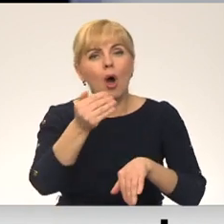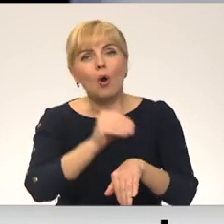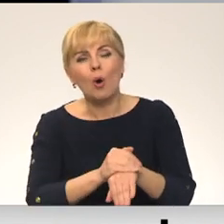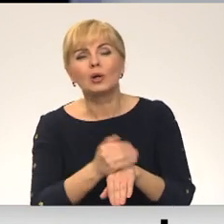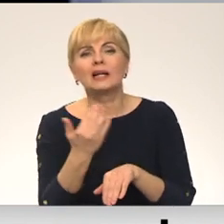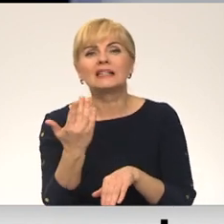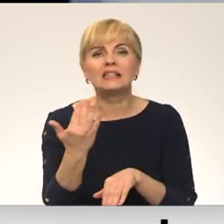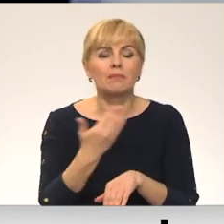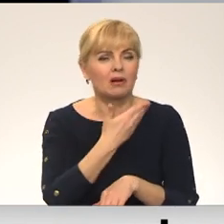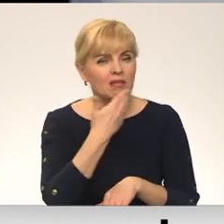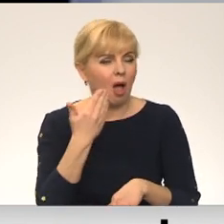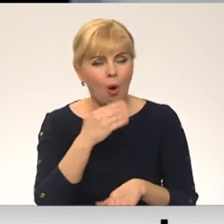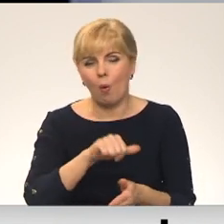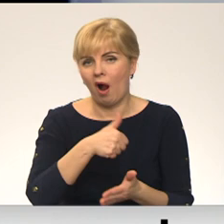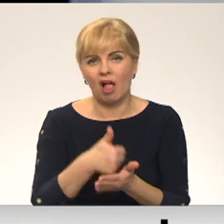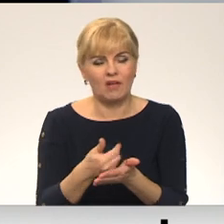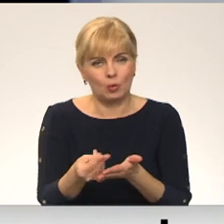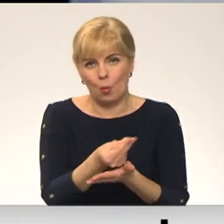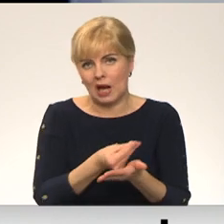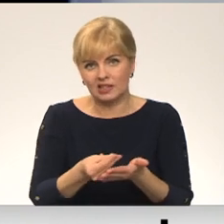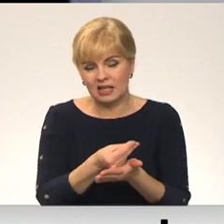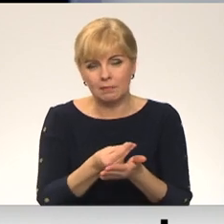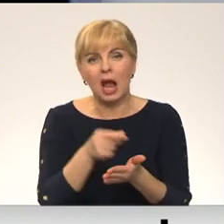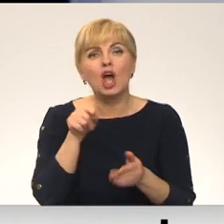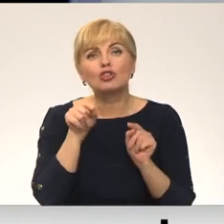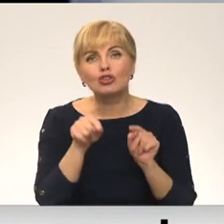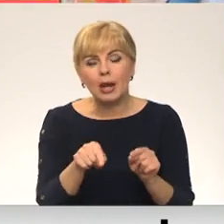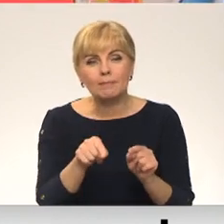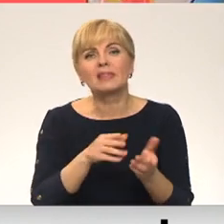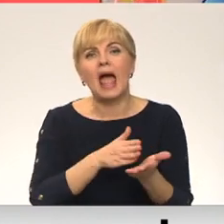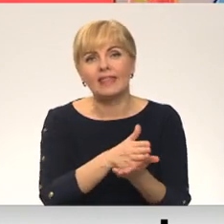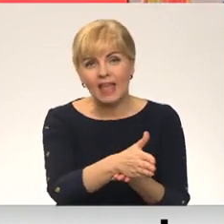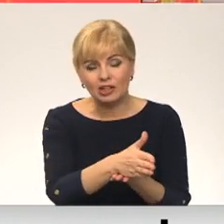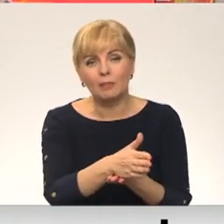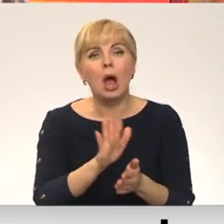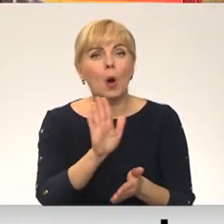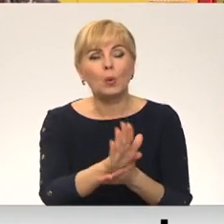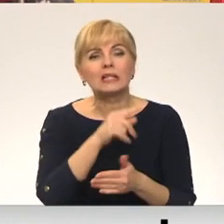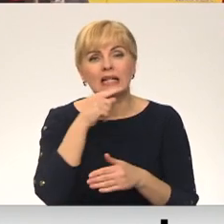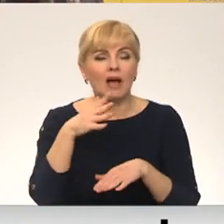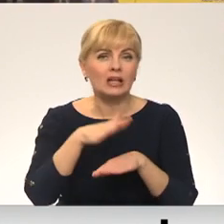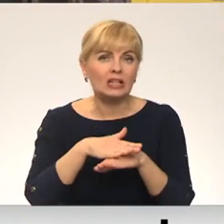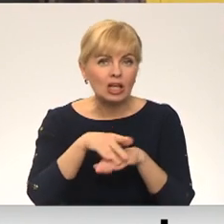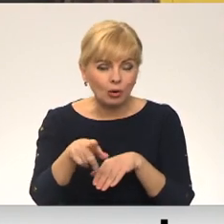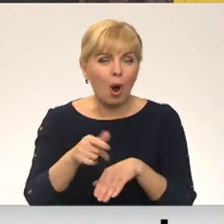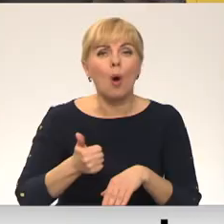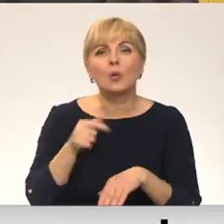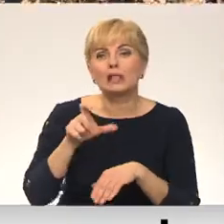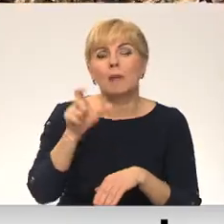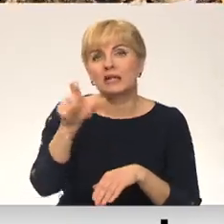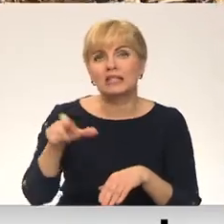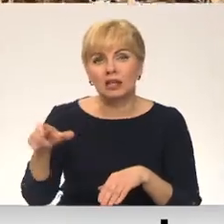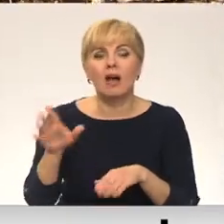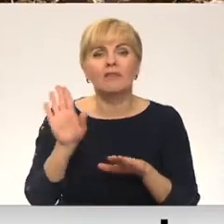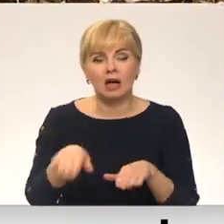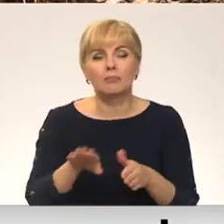nav izšķiroši nozīmes. Nozīme ir šīm tendencēm. Uz Krievijas tirgu orientētajos uzņēmumos cilvēki var palikt